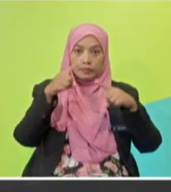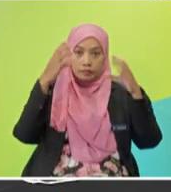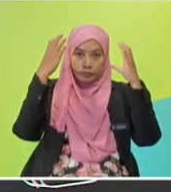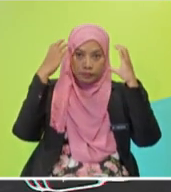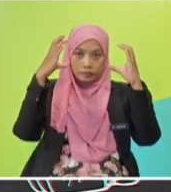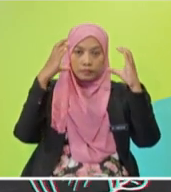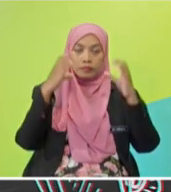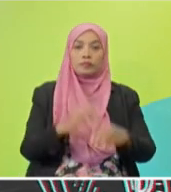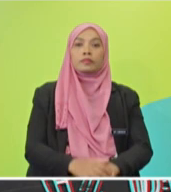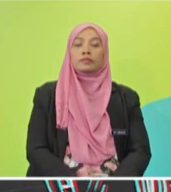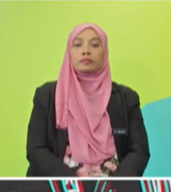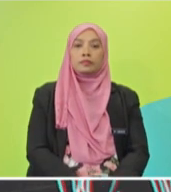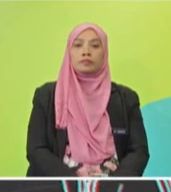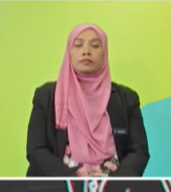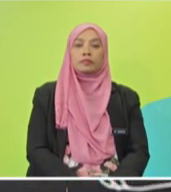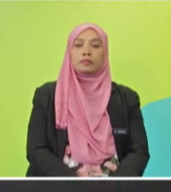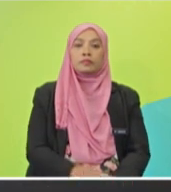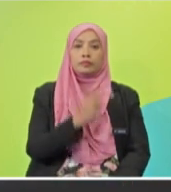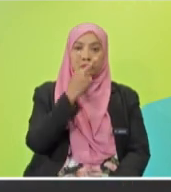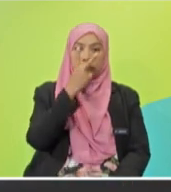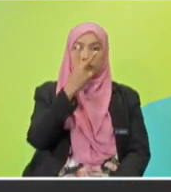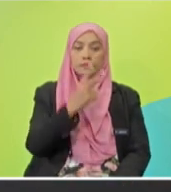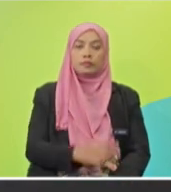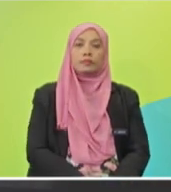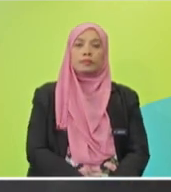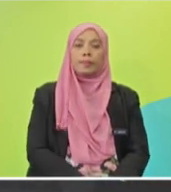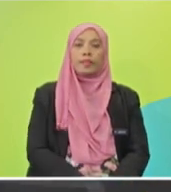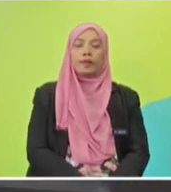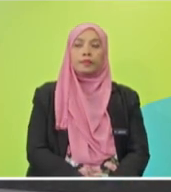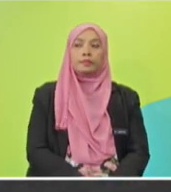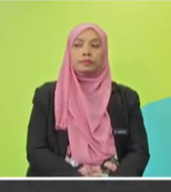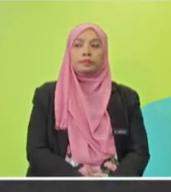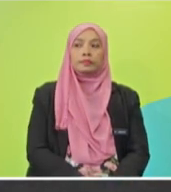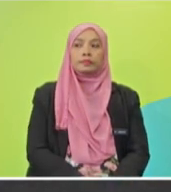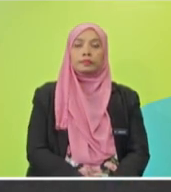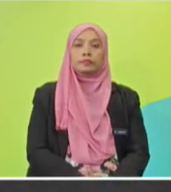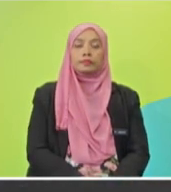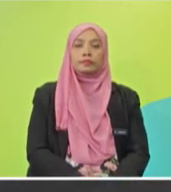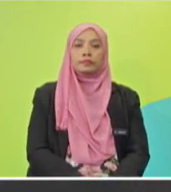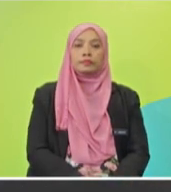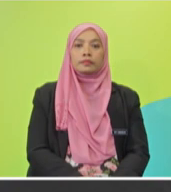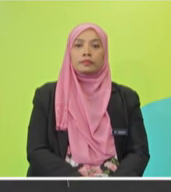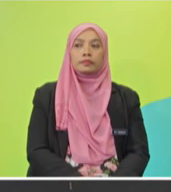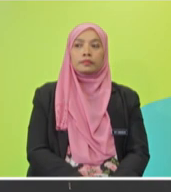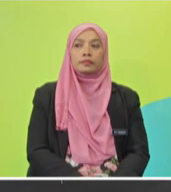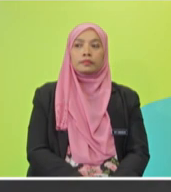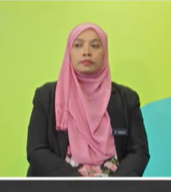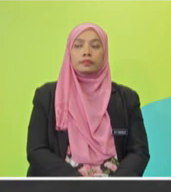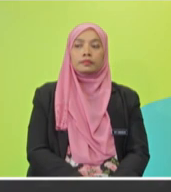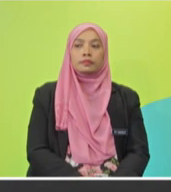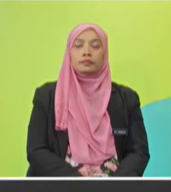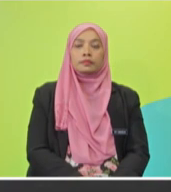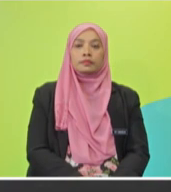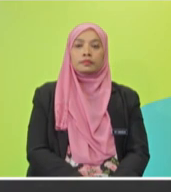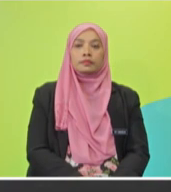tidak. Okey, jadi kita tengok eh. Yang pertama ni adalah 3 nisbah 8. Yeah. Okey, 3 kawasan